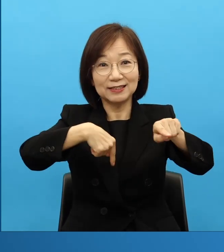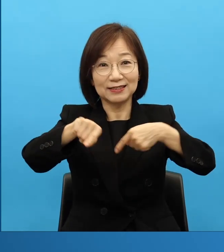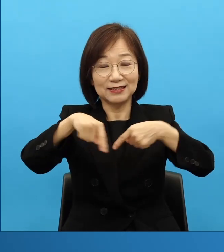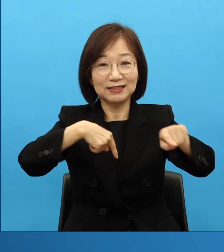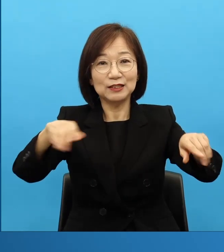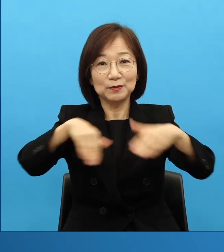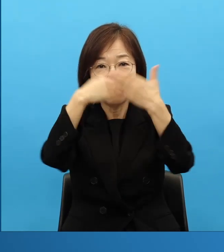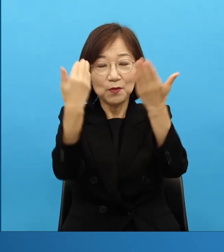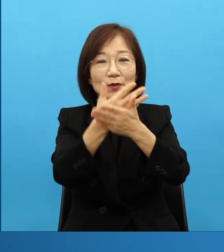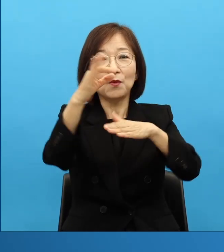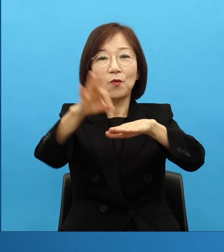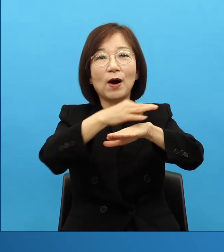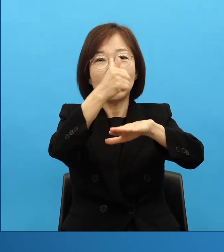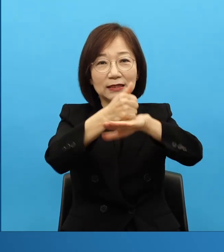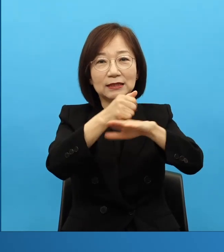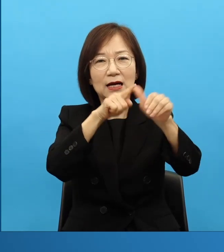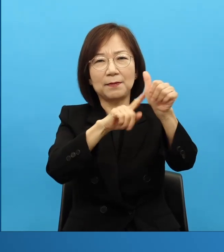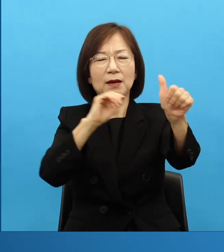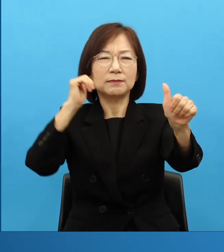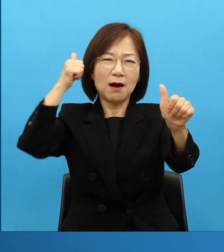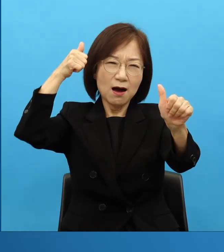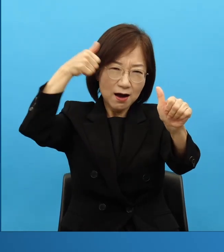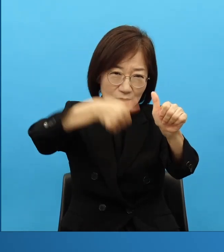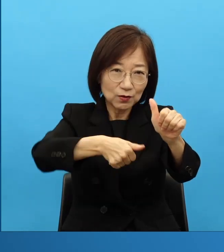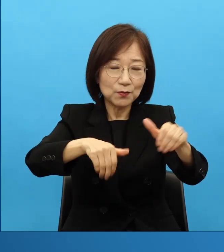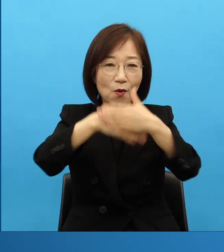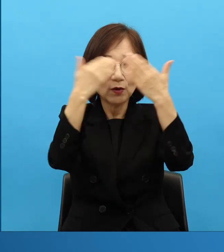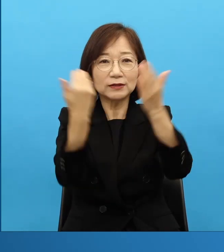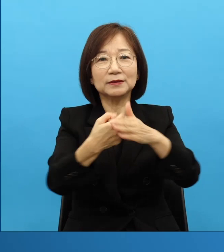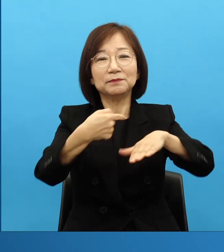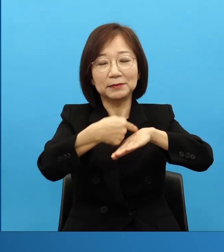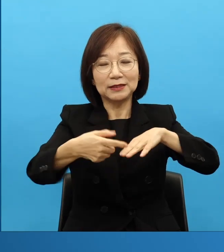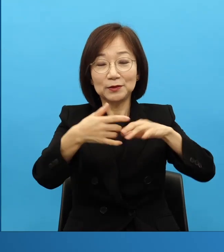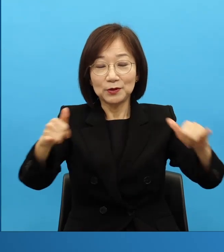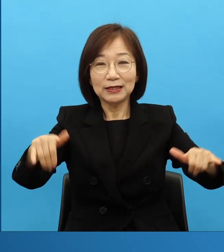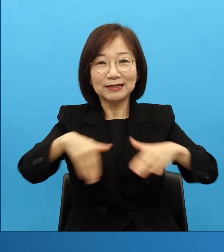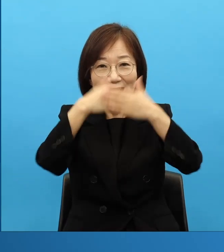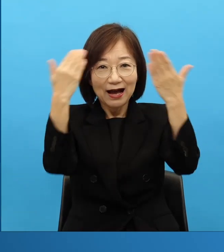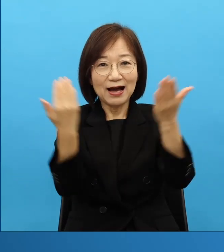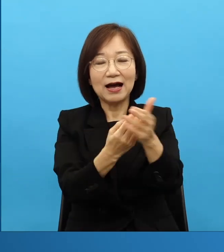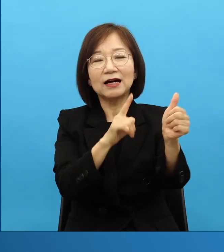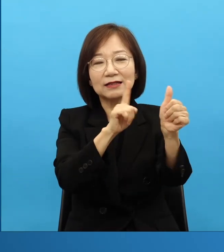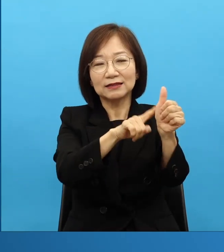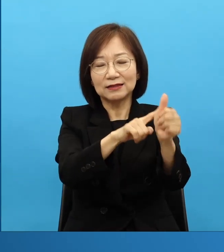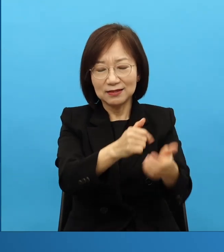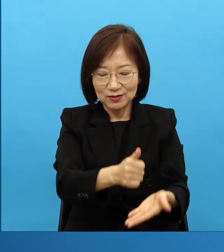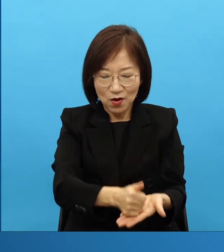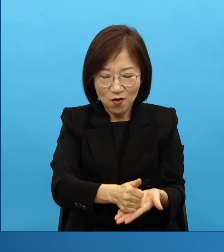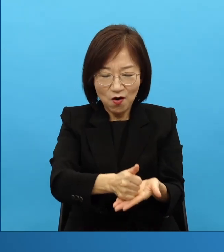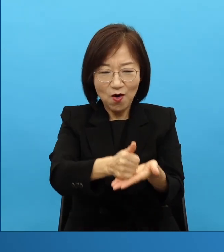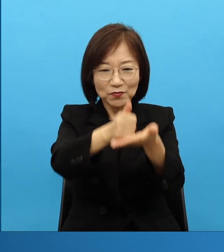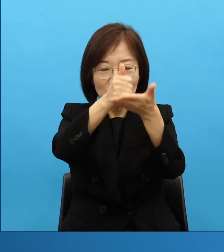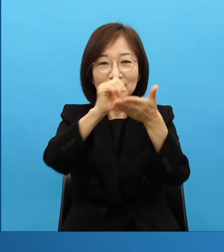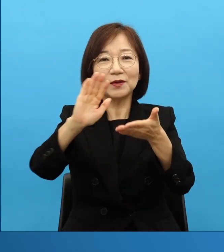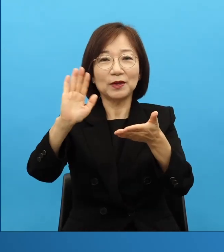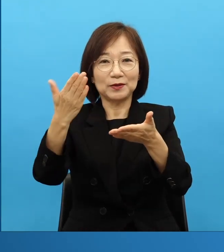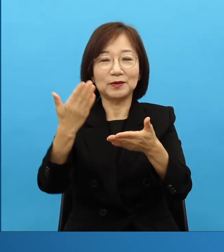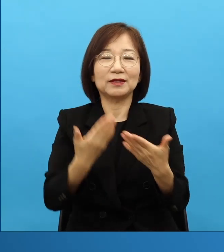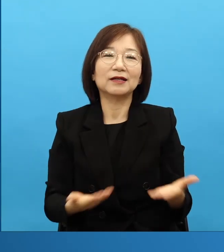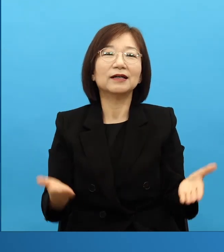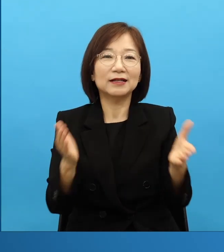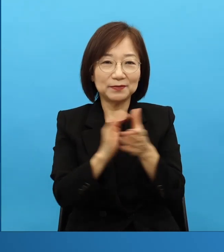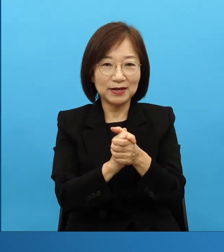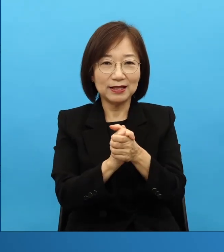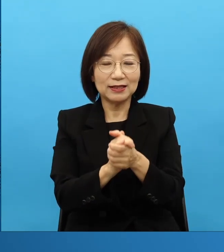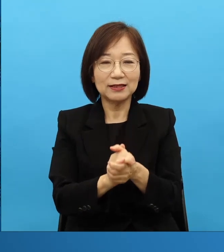모든 왕이 그의 앞에 부복하며 모든 민족이 다 그를 섬기리로다. 아멘. 우리의 신앙을 고백합니다.